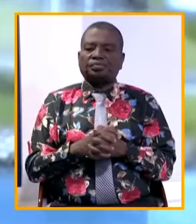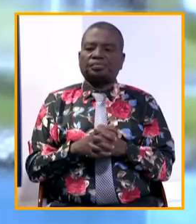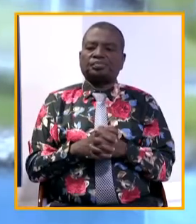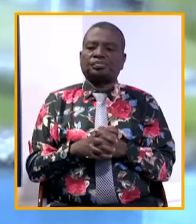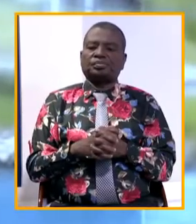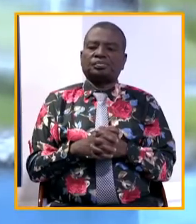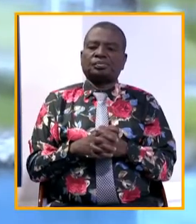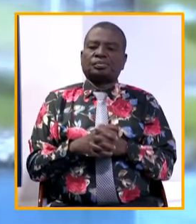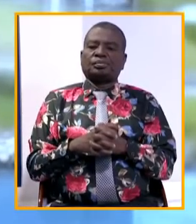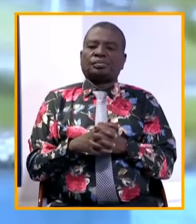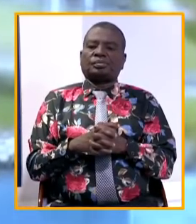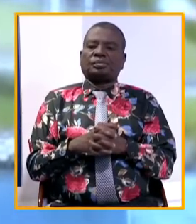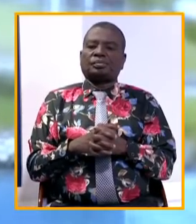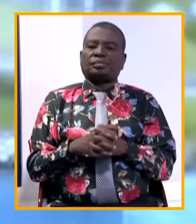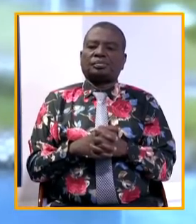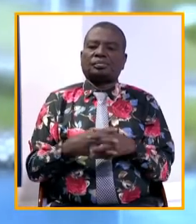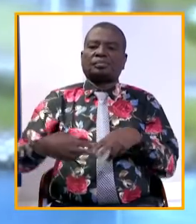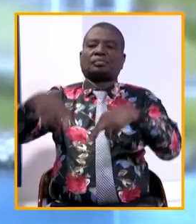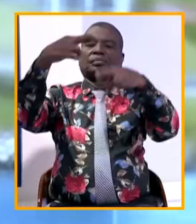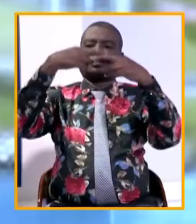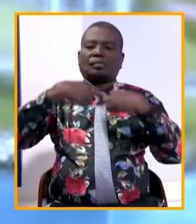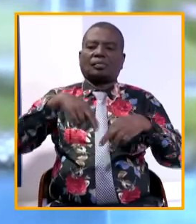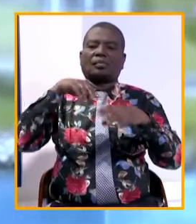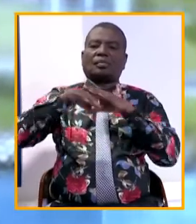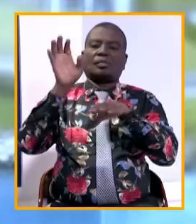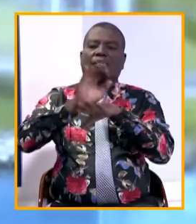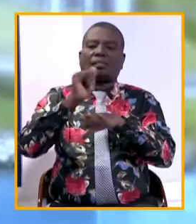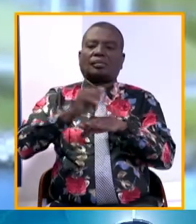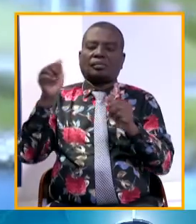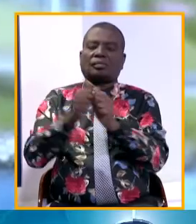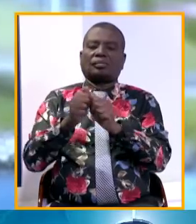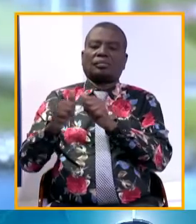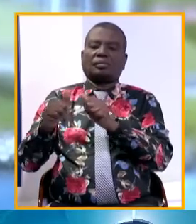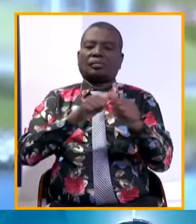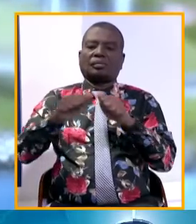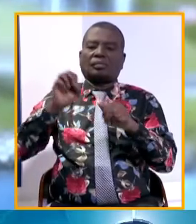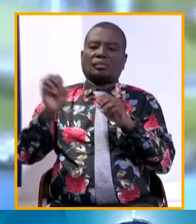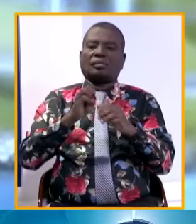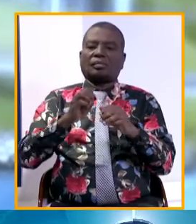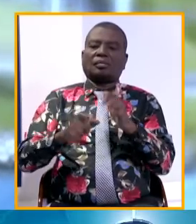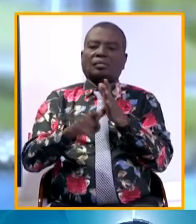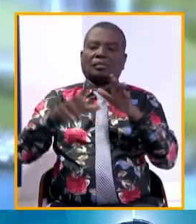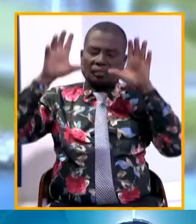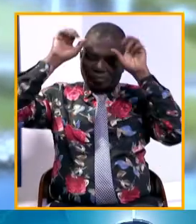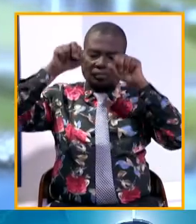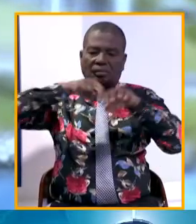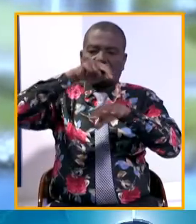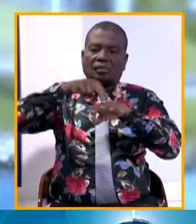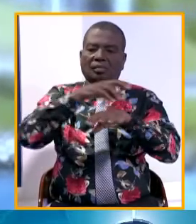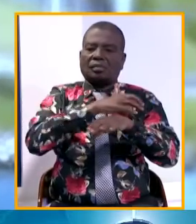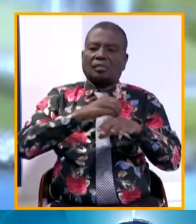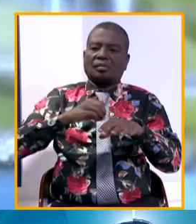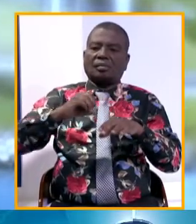prochaines éditions. Revenons en Côte d'Ivoire avec les activités du vice-président de la République.